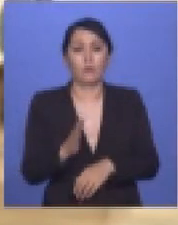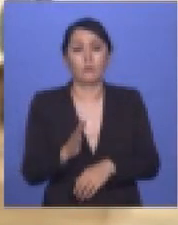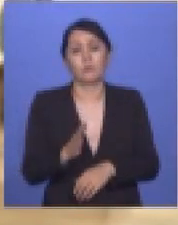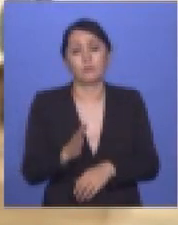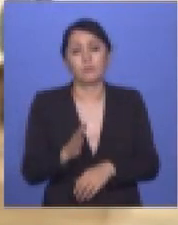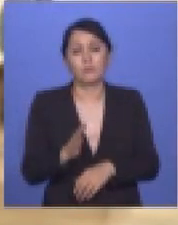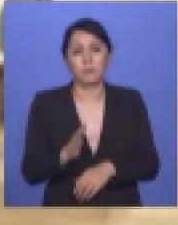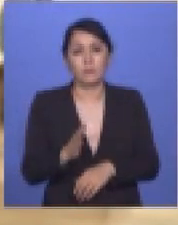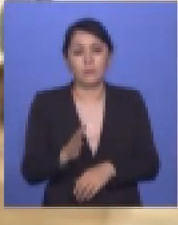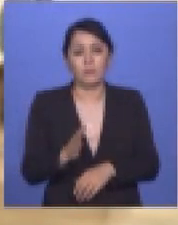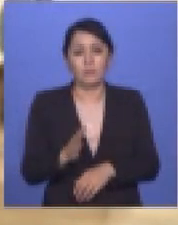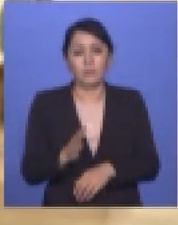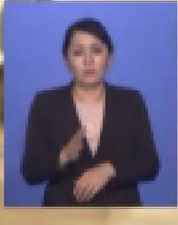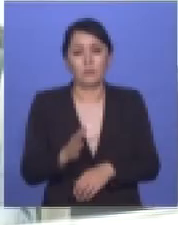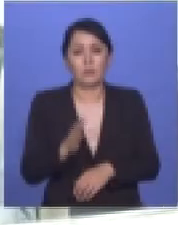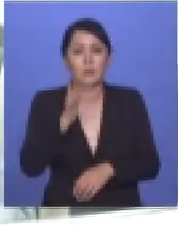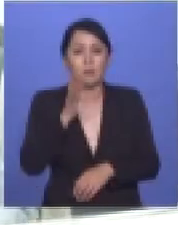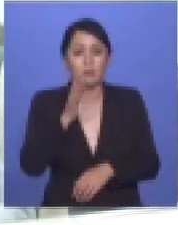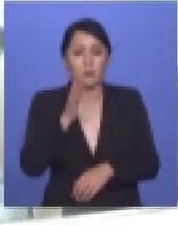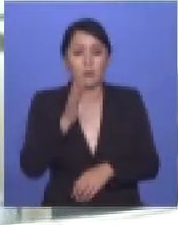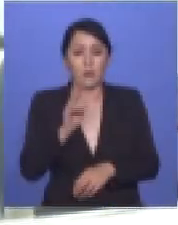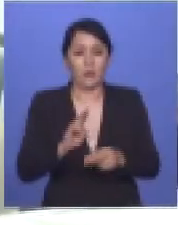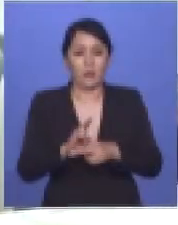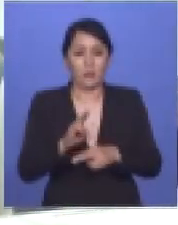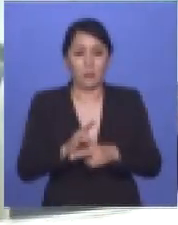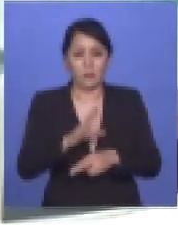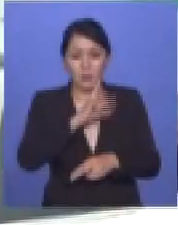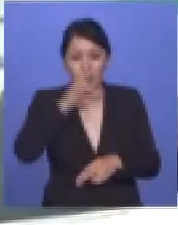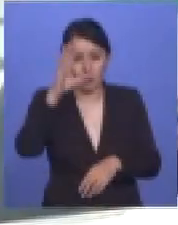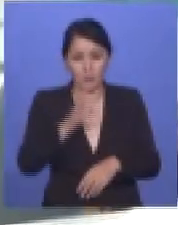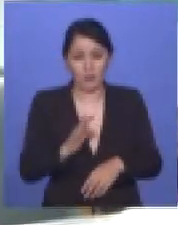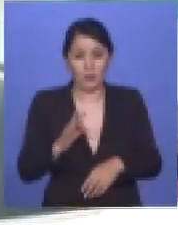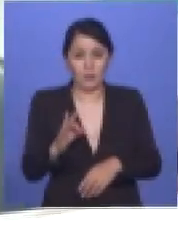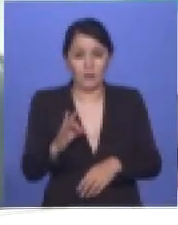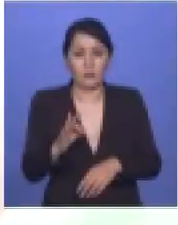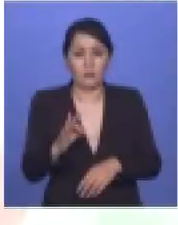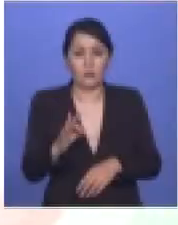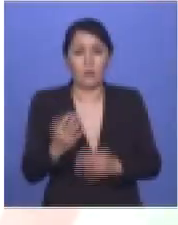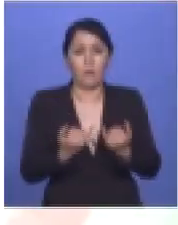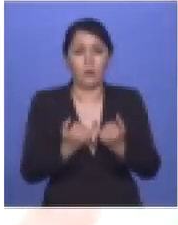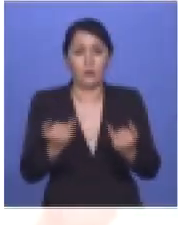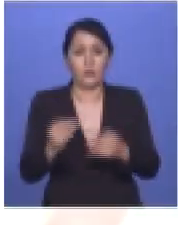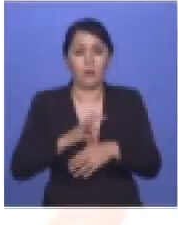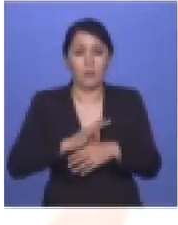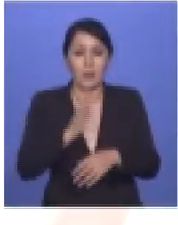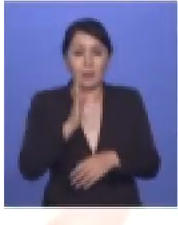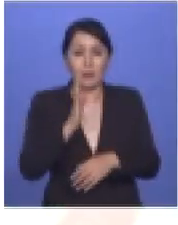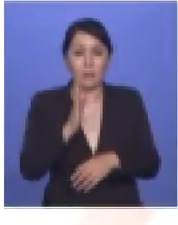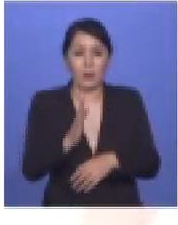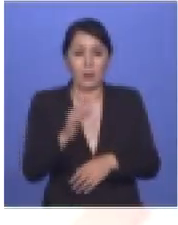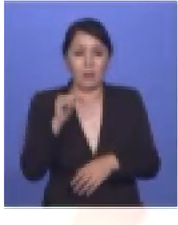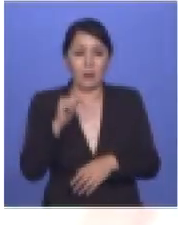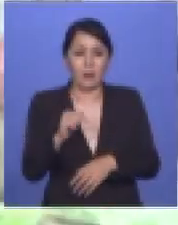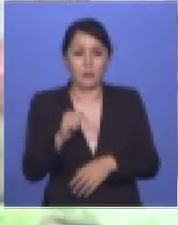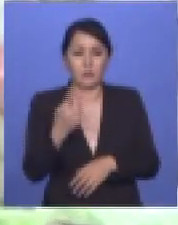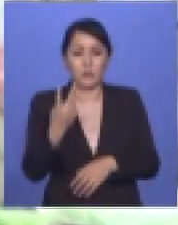сол бақытта жұмыс істеп жатырмын. Оқыты солтүстік Қазақстан кәсіптік даярлау және сервис колледжінде өтіп жатыр. Қазіргі таңда мұнда